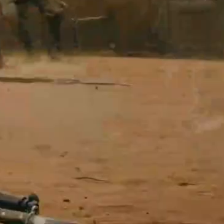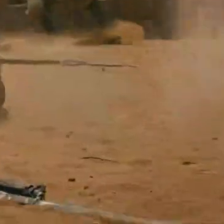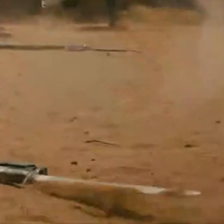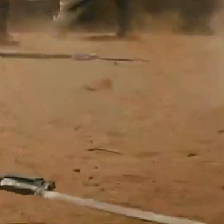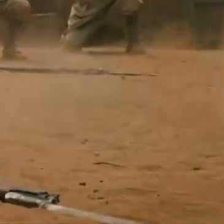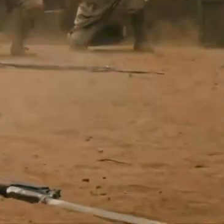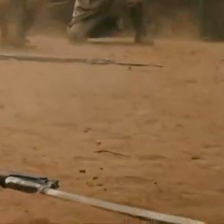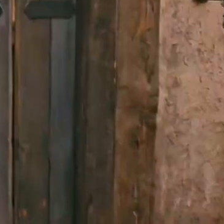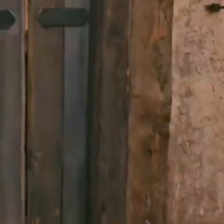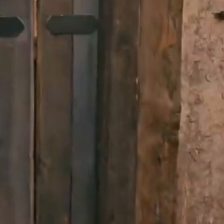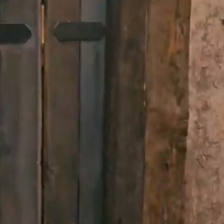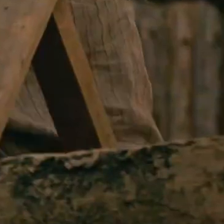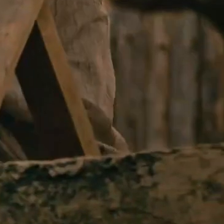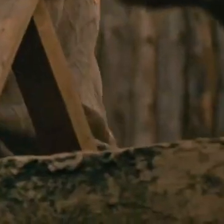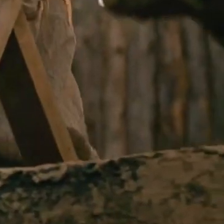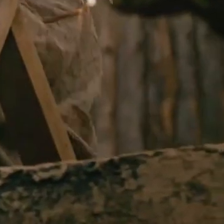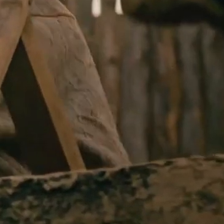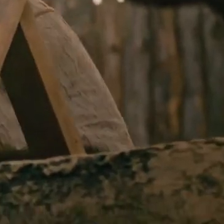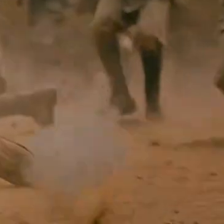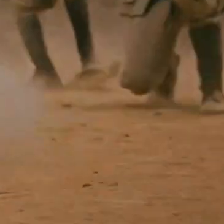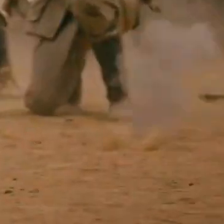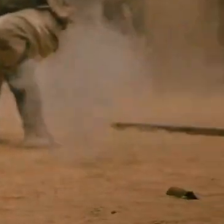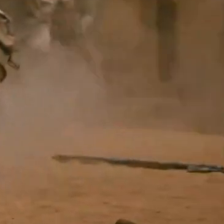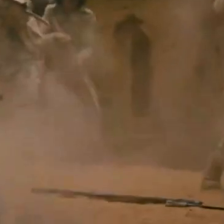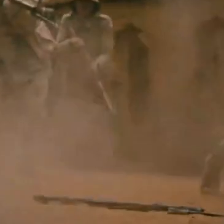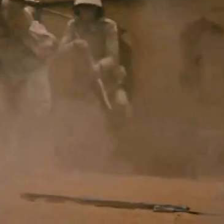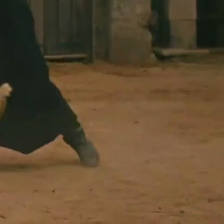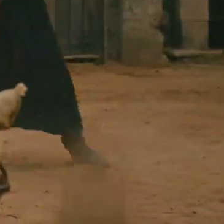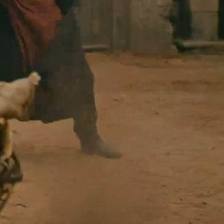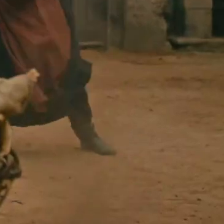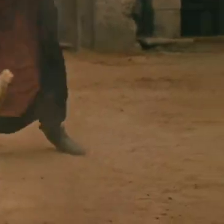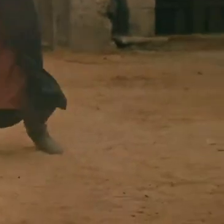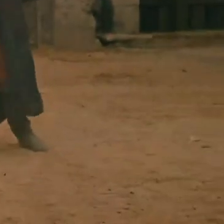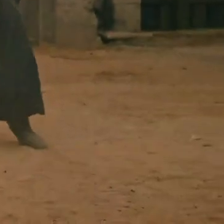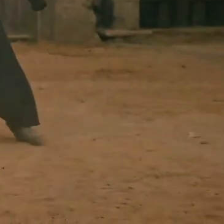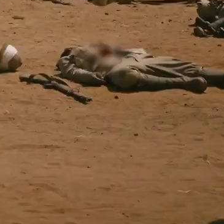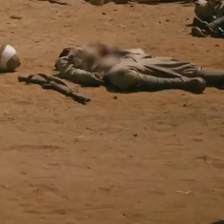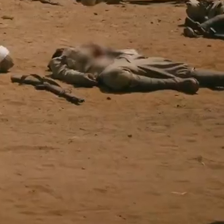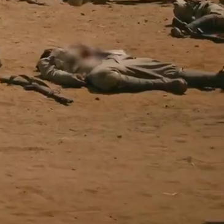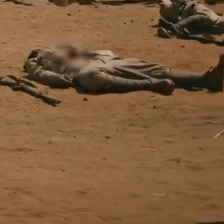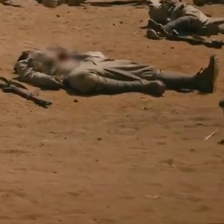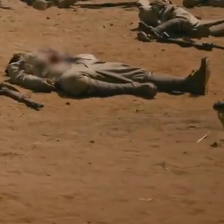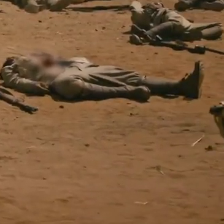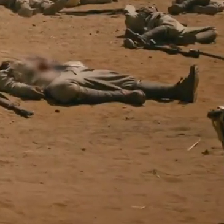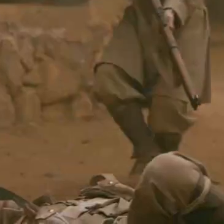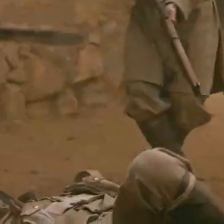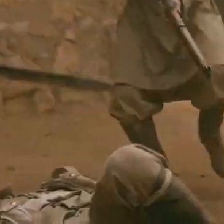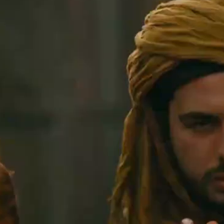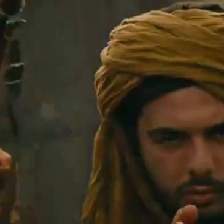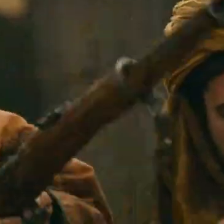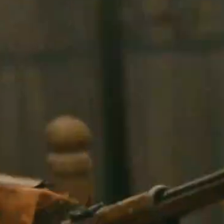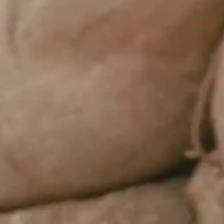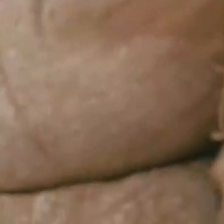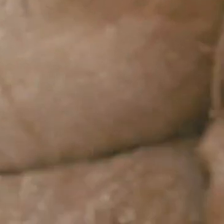Hüsrev fırına girdi, yanındaki peçeli bedevi Şamil'in bulunduğu binanın önünde vuruldu. Hüsrev fırının penceresinden ateş